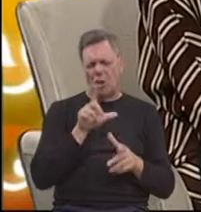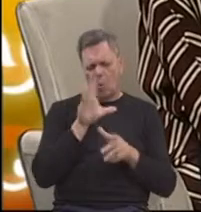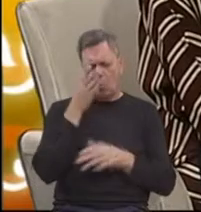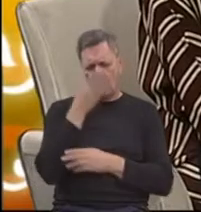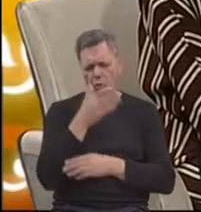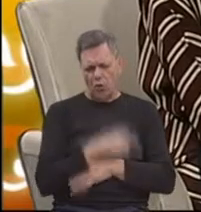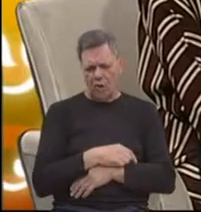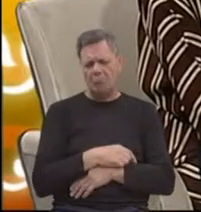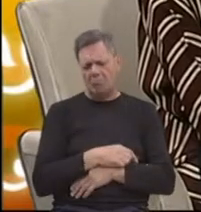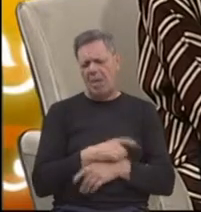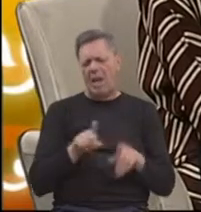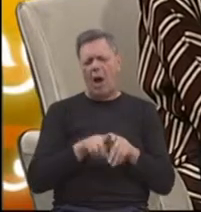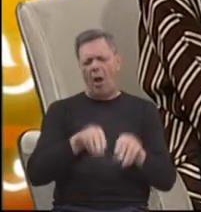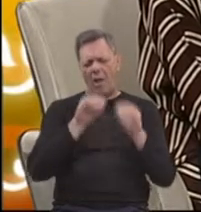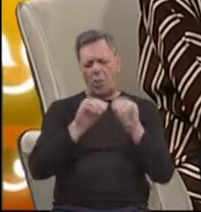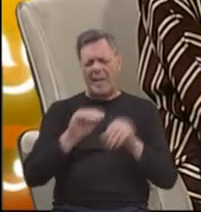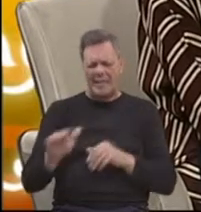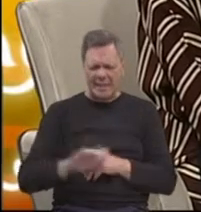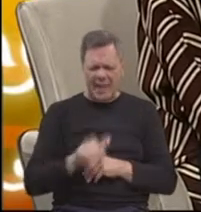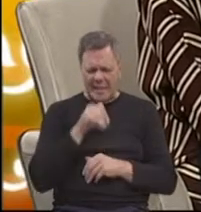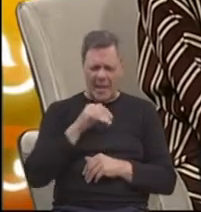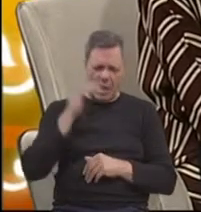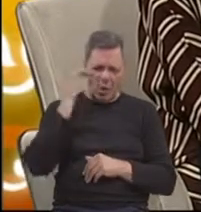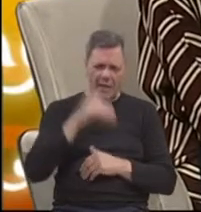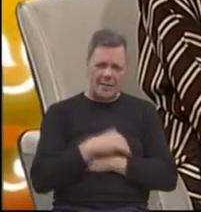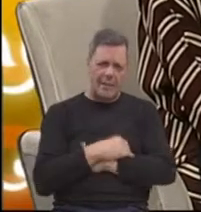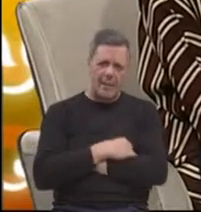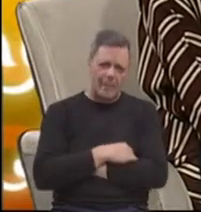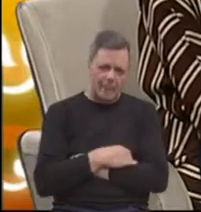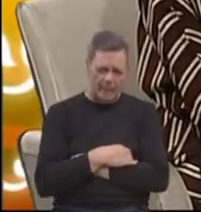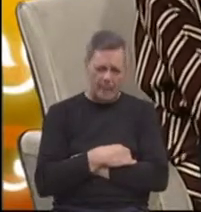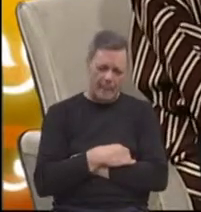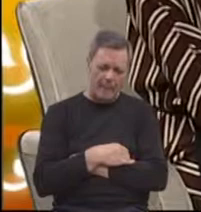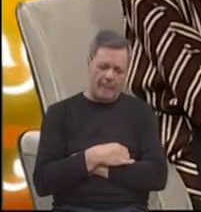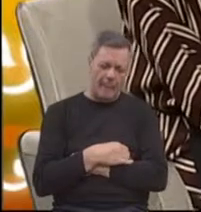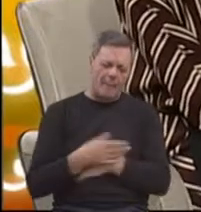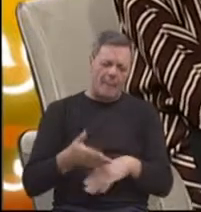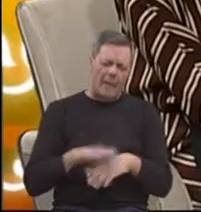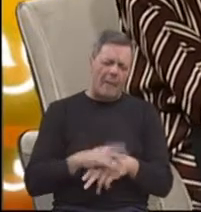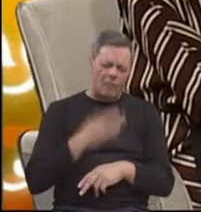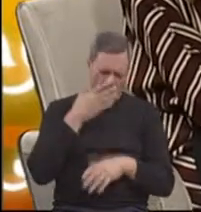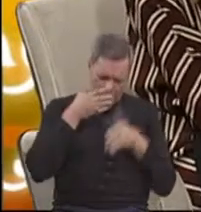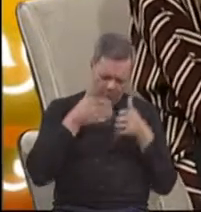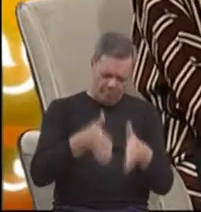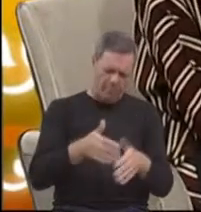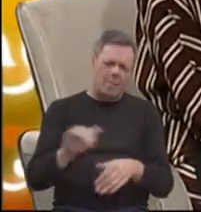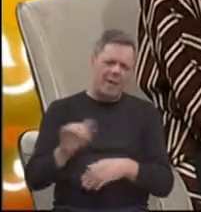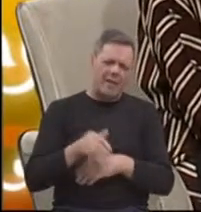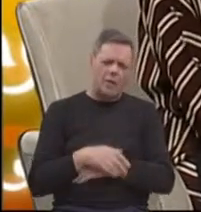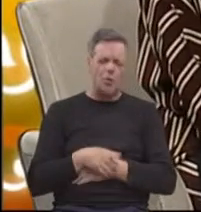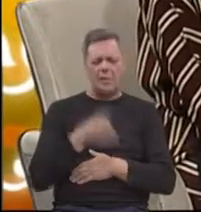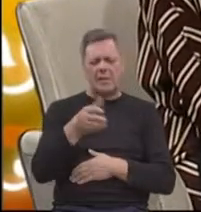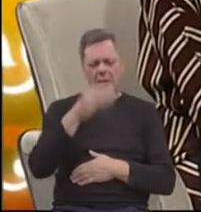kontekstu edukacije djece, pa i odraslih, naravno. Ali djeci nekako polažemo najviše nade na tu populaciju, da ih se